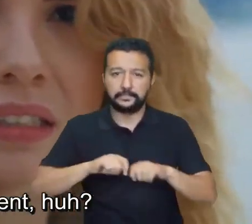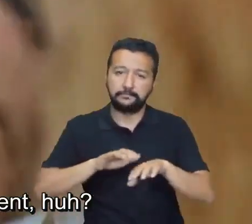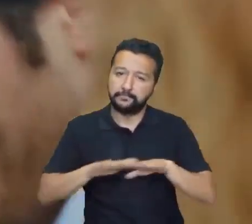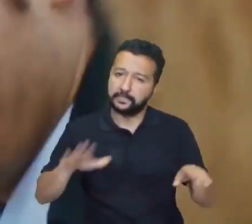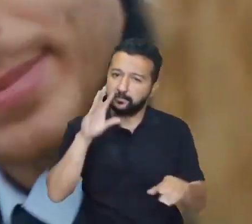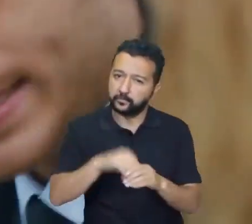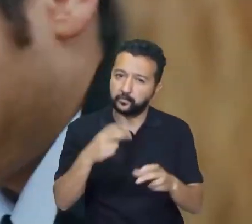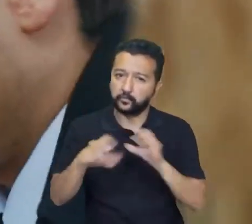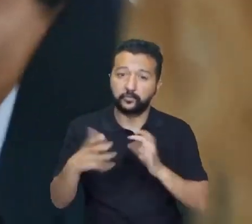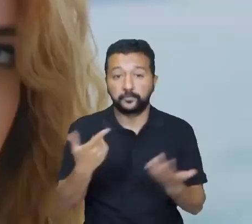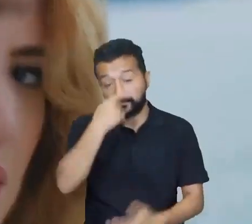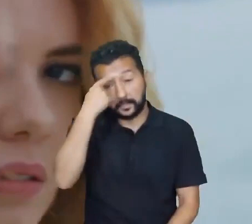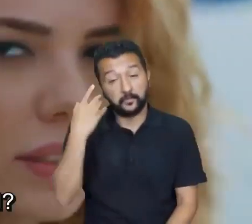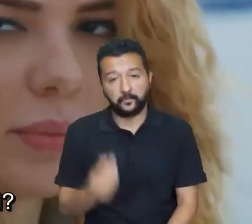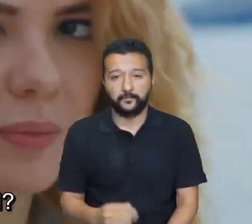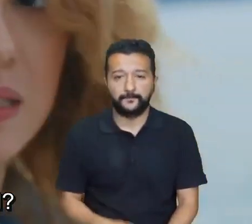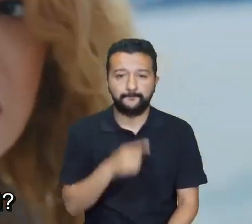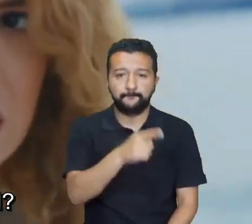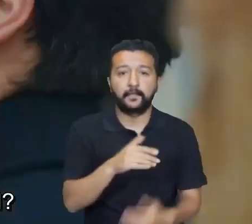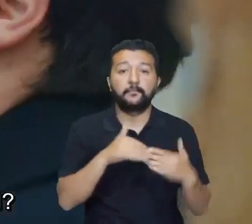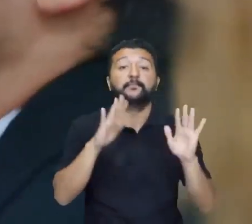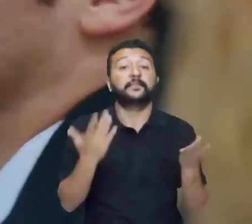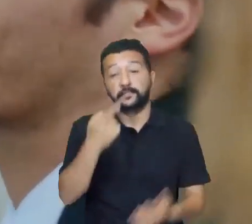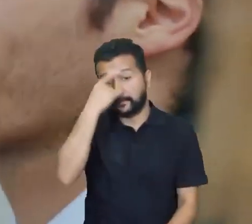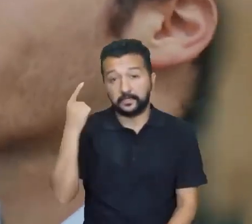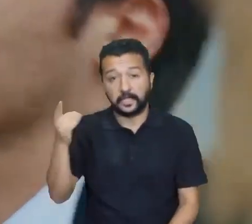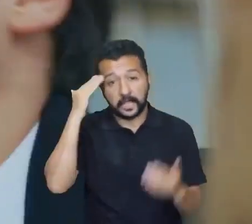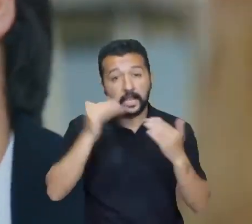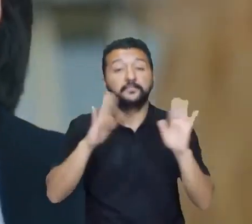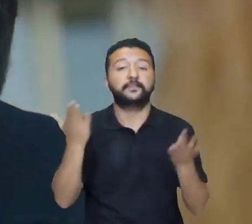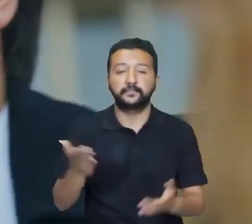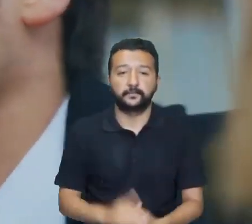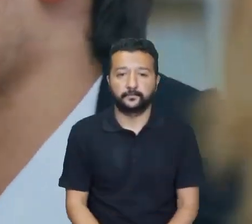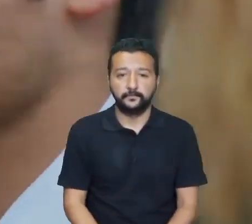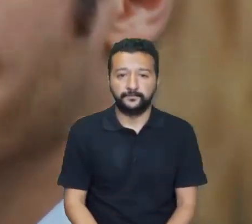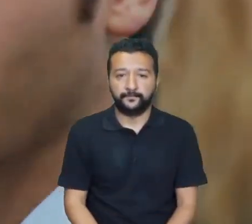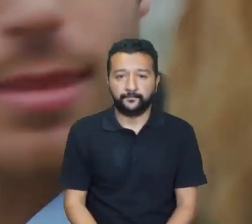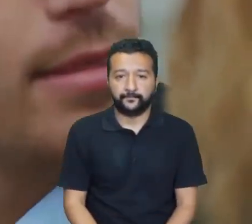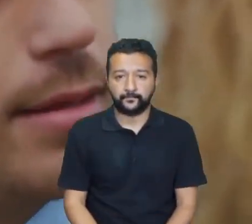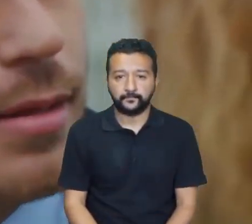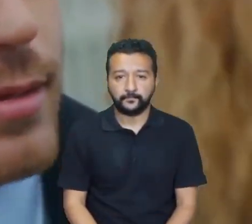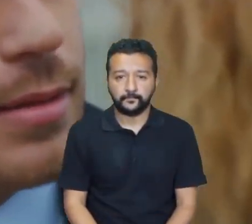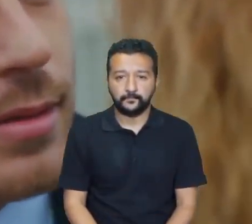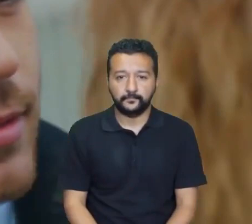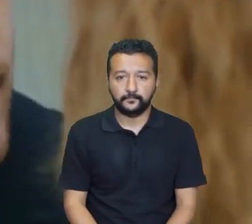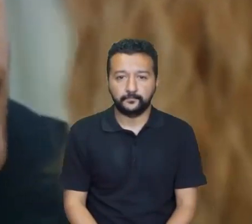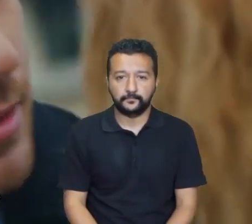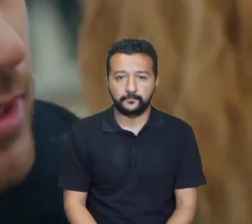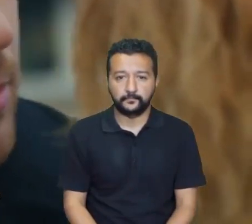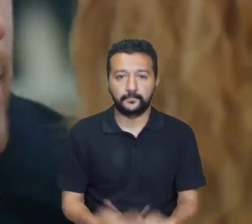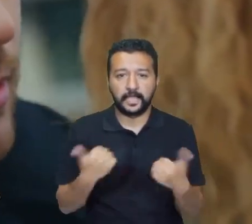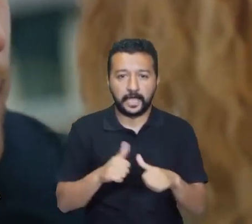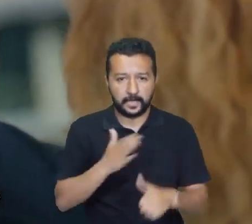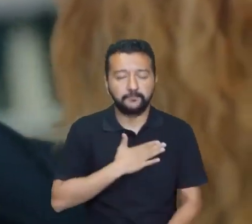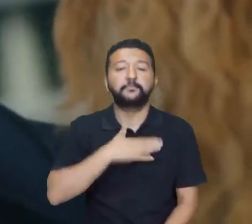biter ha? Belki. Ya bitmezse? Tarık bilgiç bilgiç sırıttı.